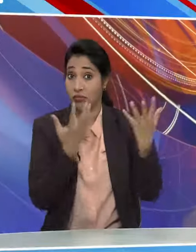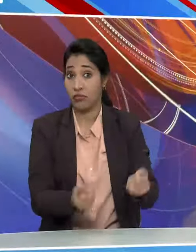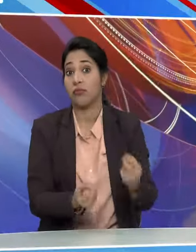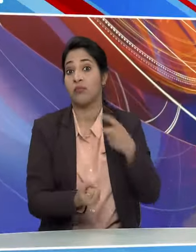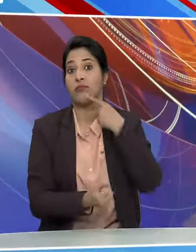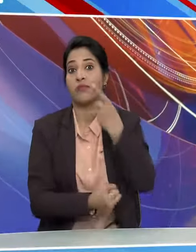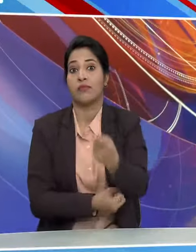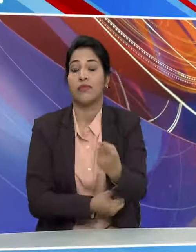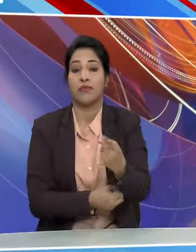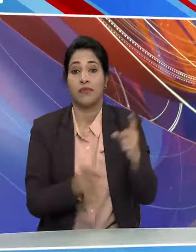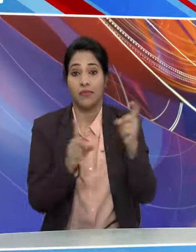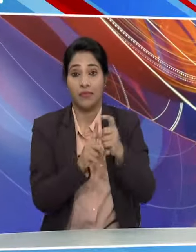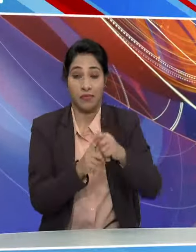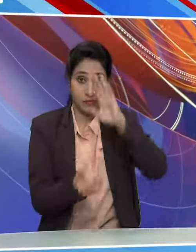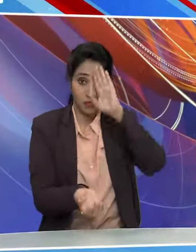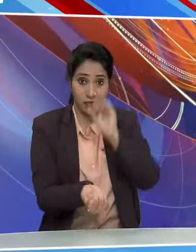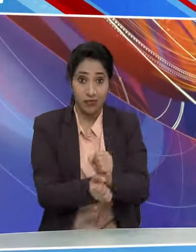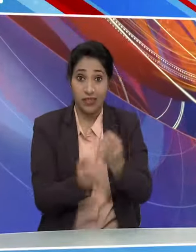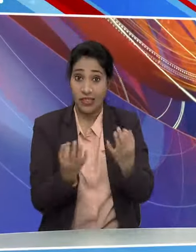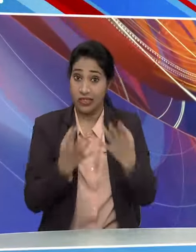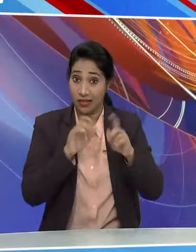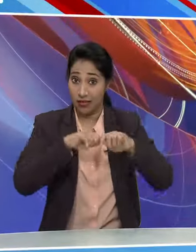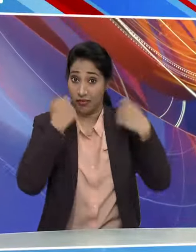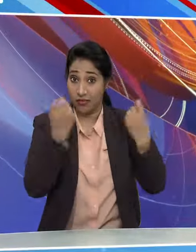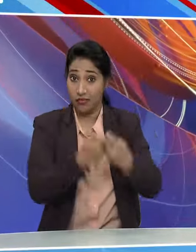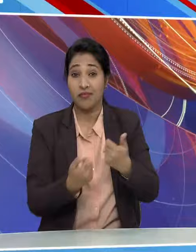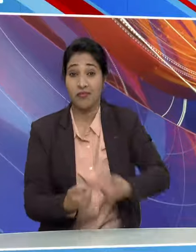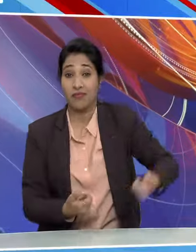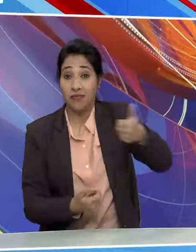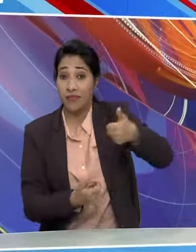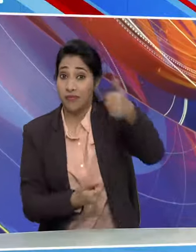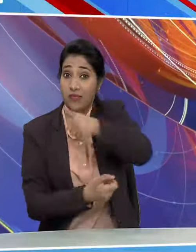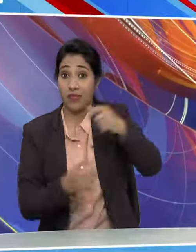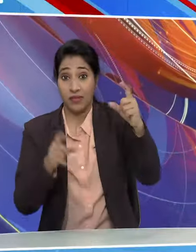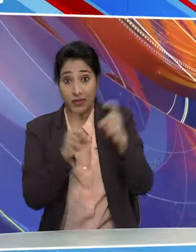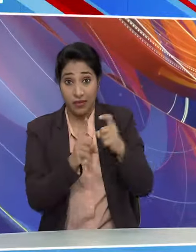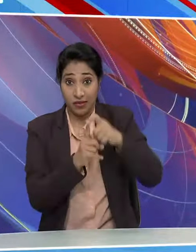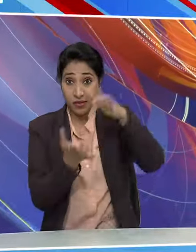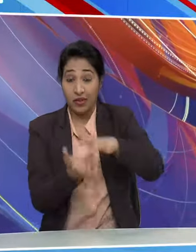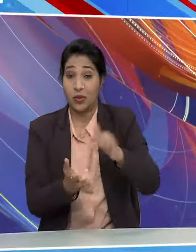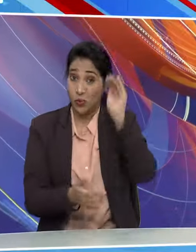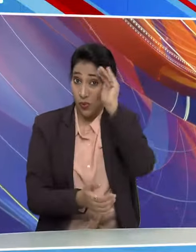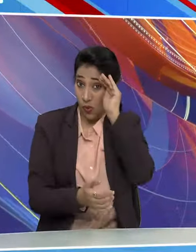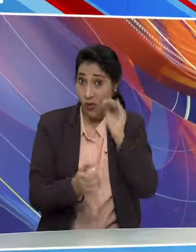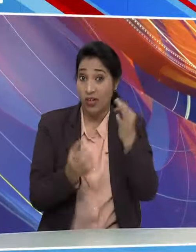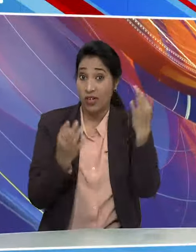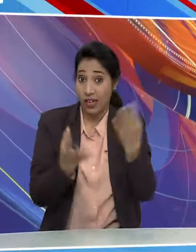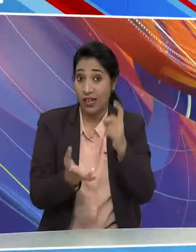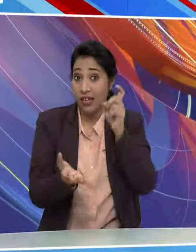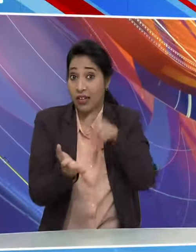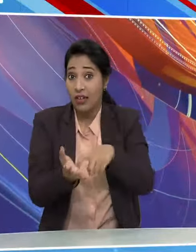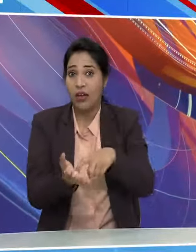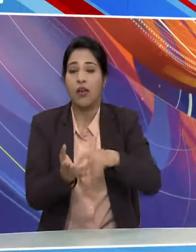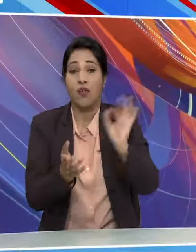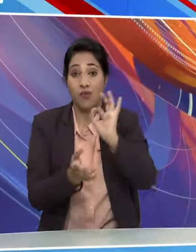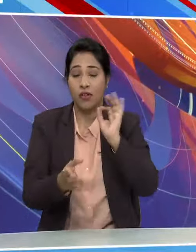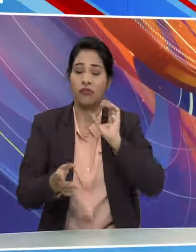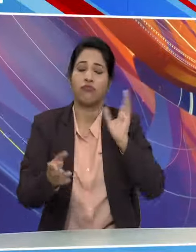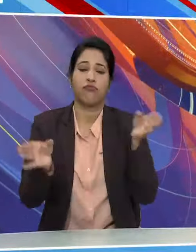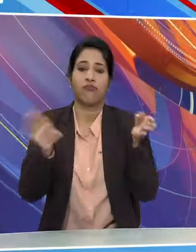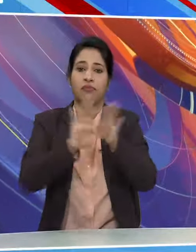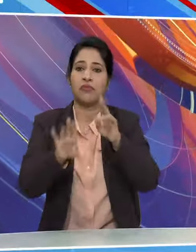की गई थी। दिल्ली पुलिस स्पेशल सेल के अधिकारियों ने दिल्ली में न्यूज क्लिक के कार्यालय को सील कर दिया है।